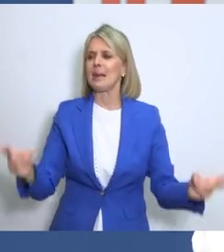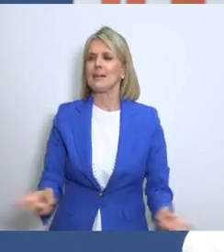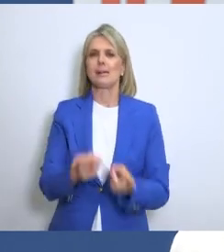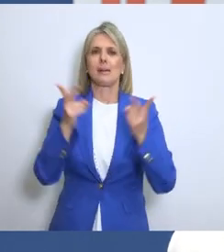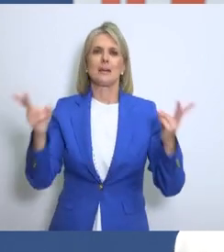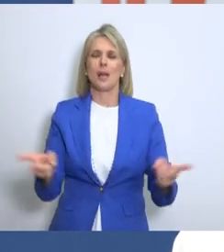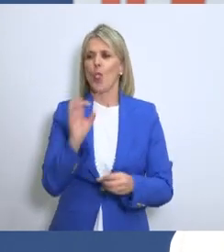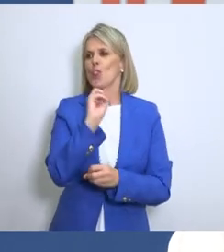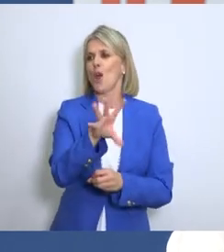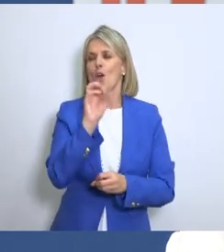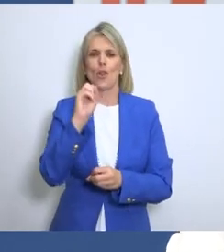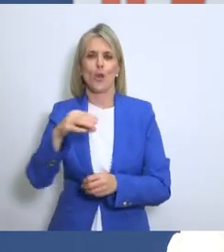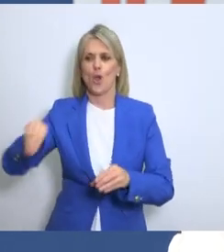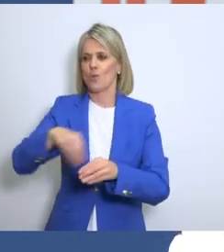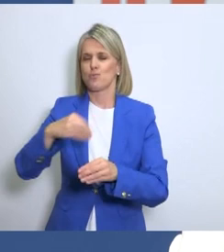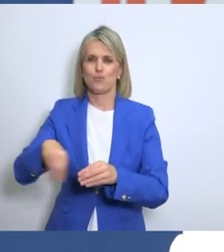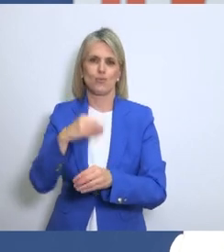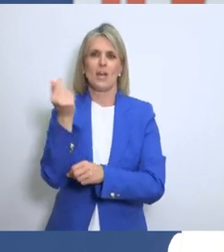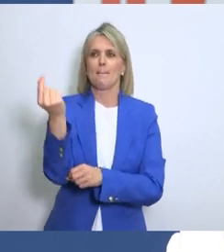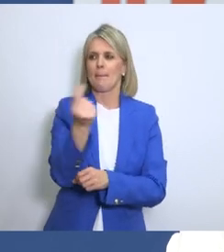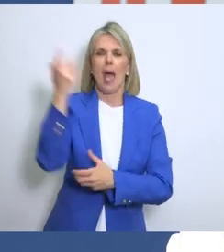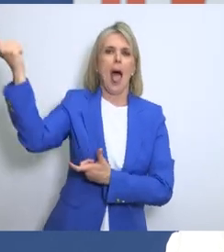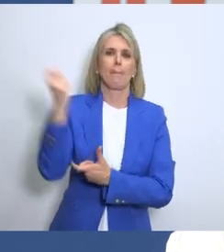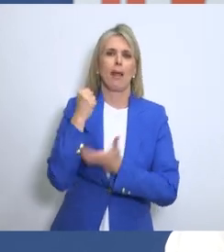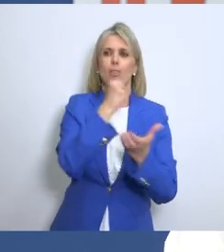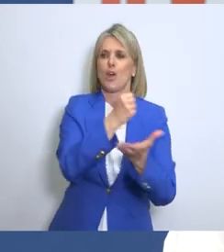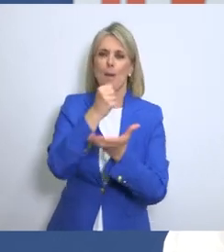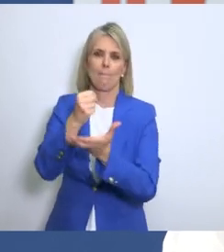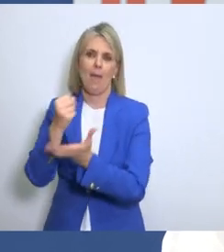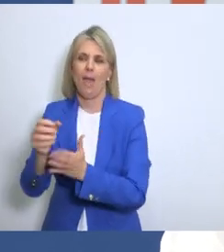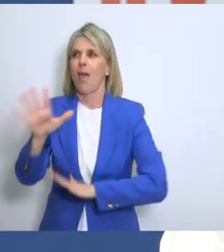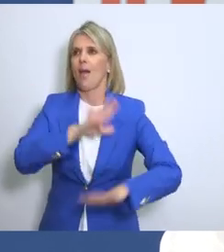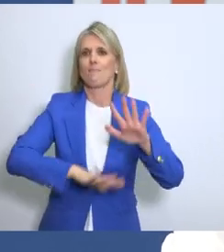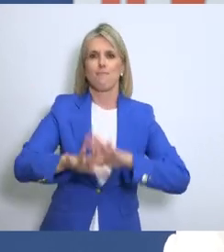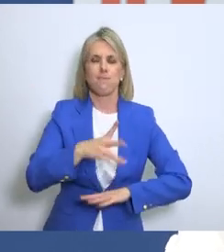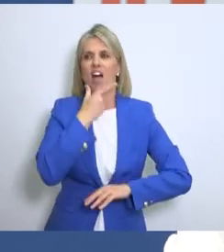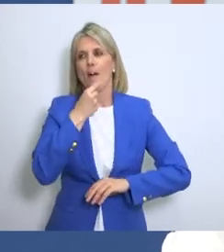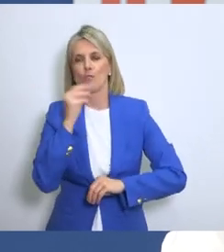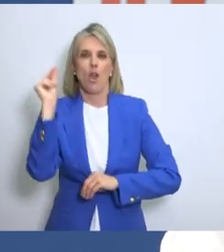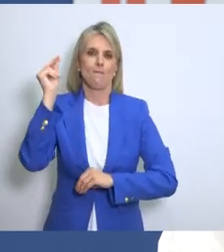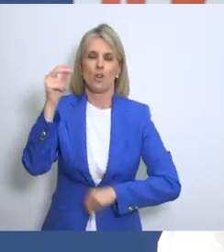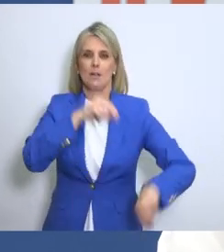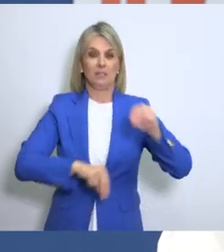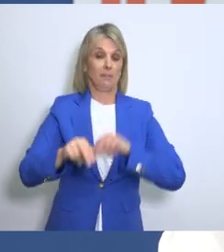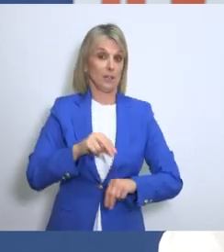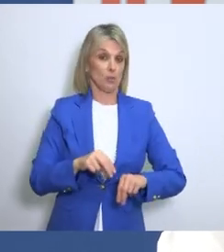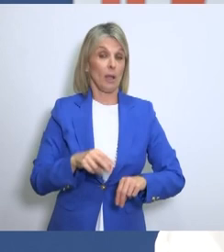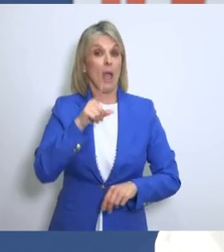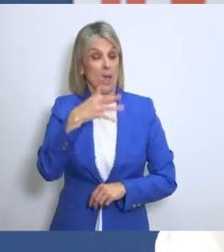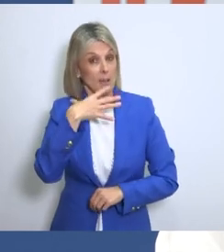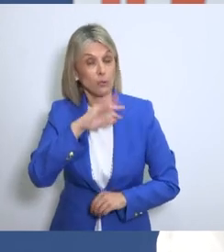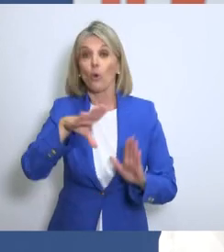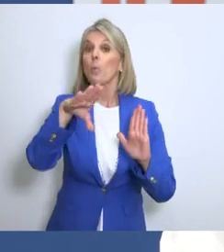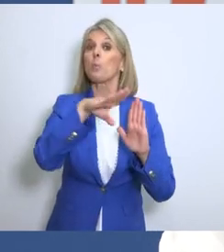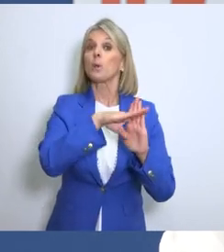μισόλογα, ούτε με αυταπάτες όμως για εύκολες κοινοβουλευτικές λύσεις. Να γιατί το πρόγραμμα και η πρακτική